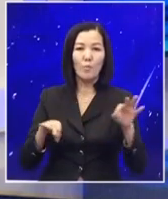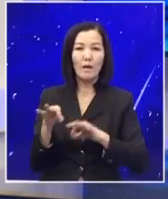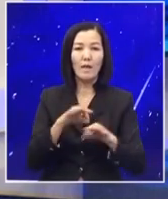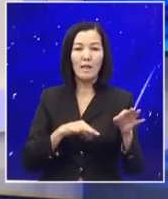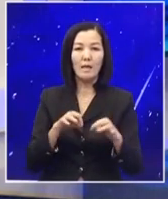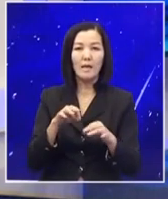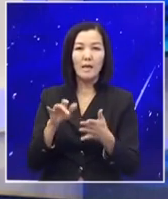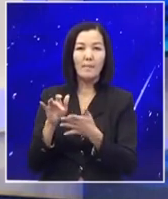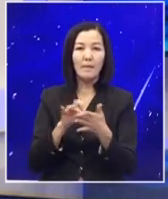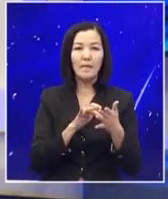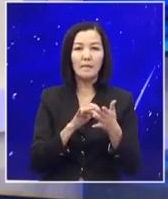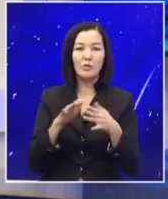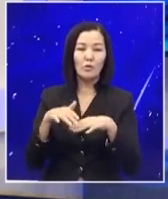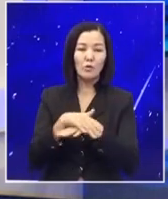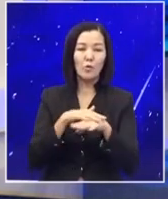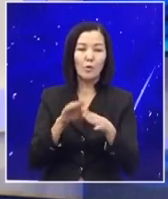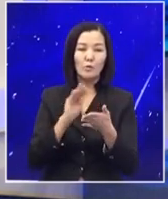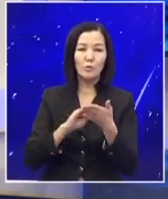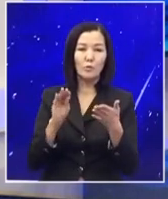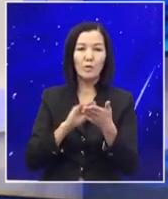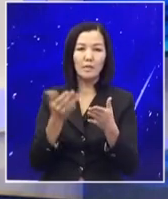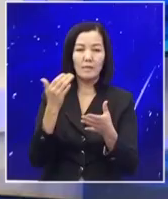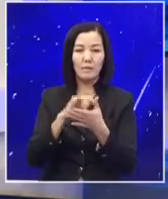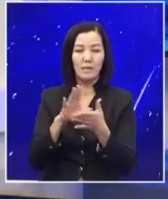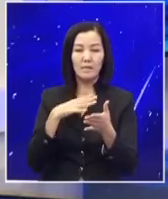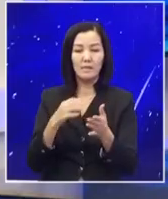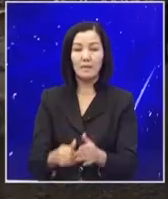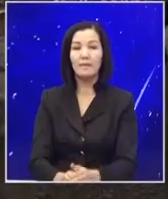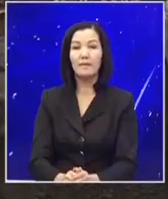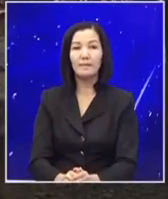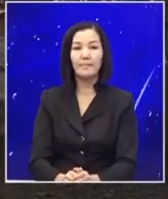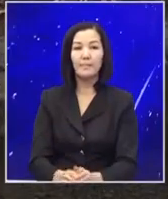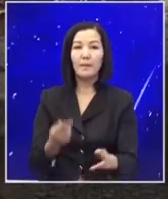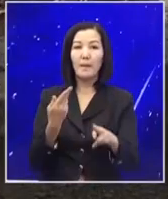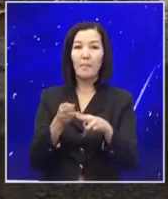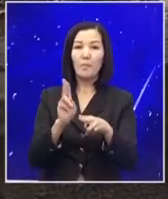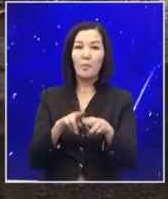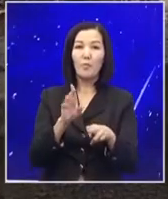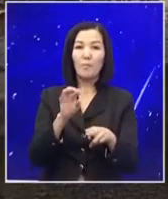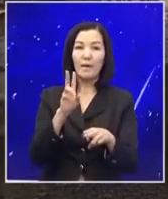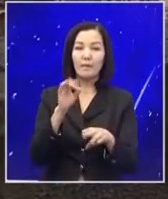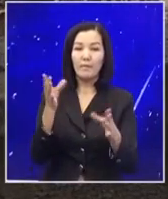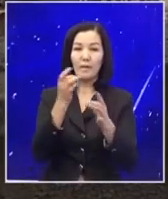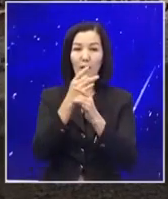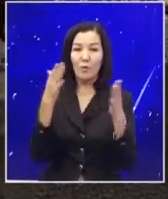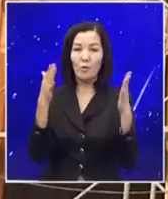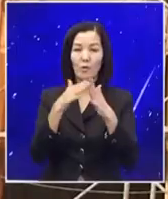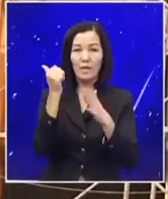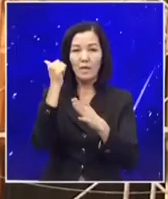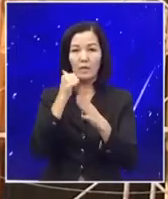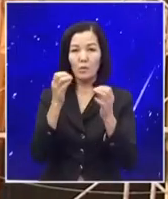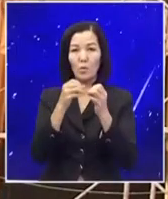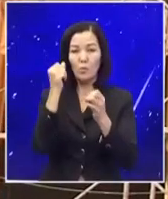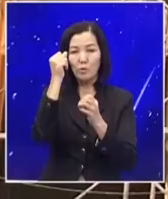пресс-тур барысында бұқаралық ақпарат құралдары өкілдеріне таныстырылды. Бұл Бақтыбай ауылындағы мәдениет үйі. Ескі ғимарат 10 жылдан